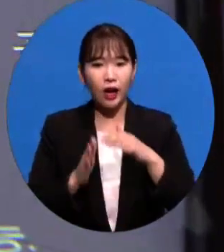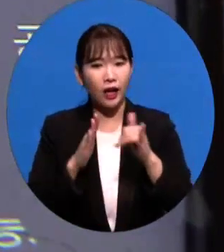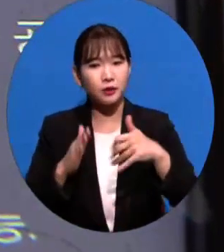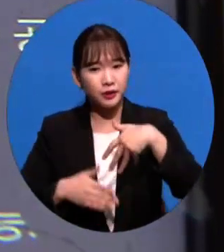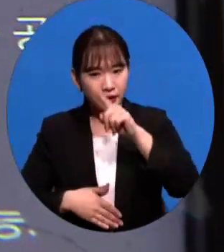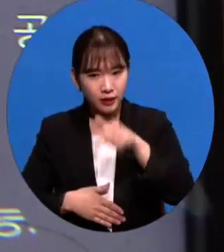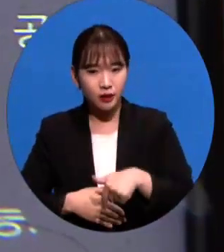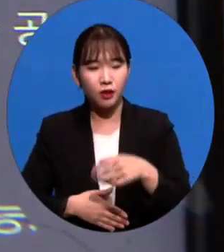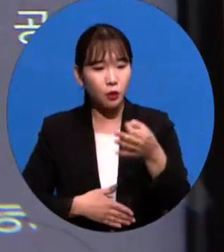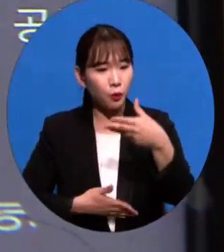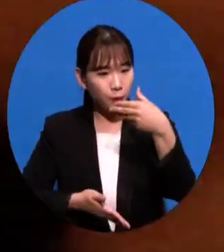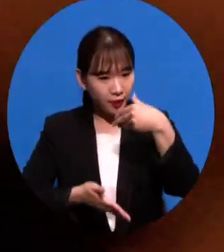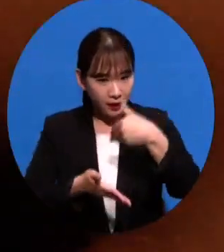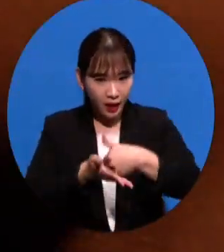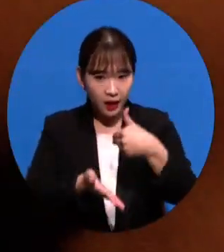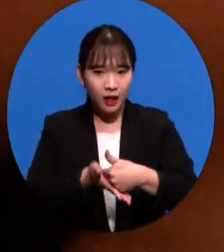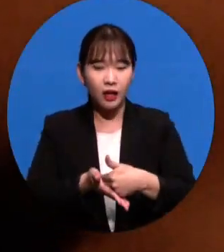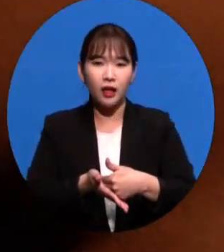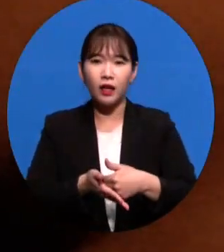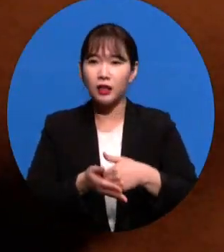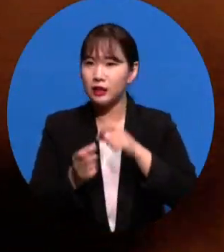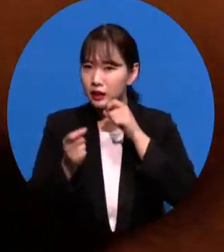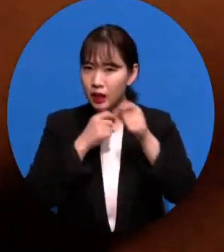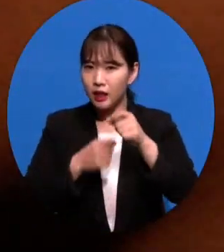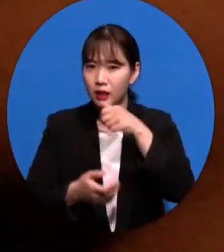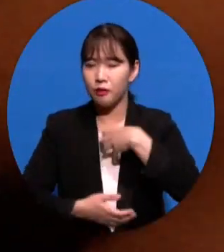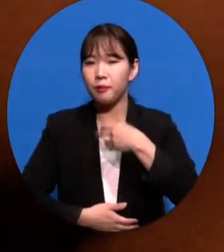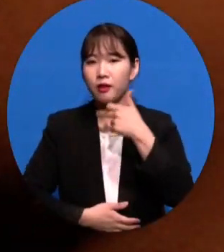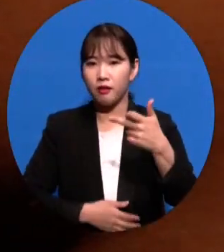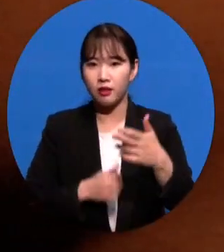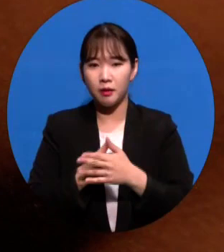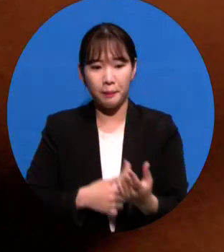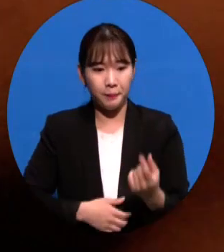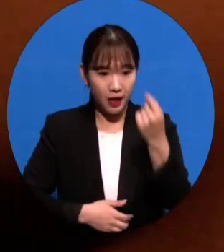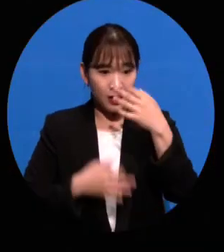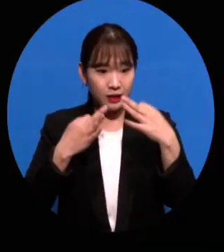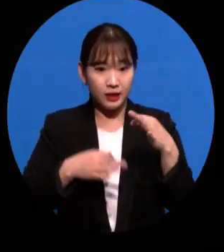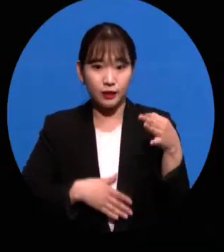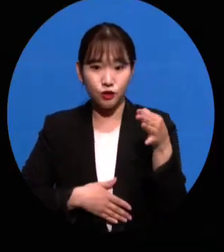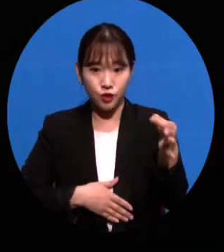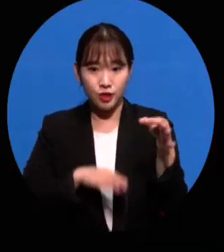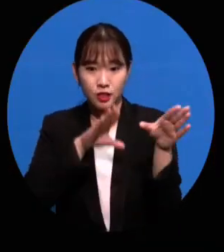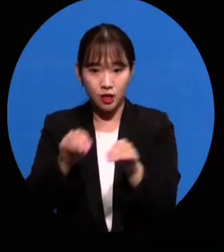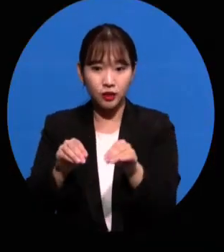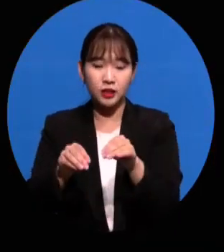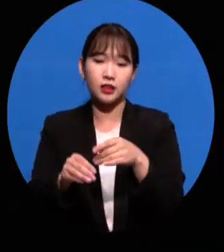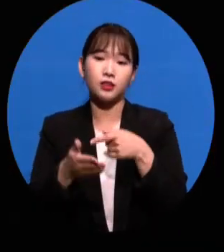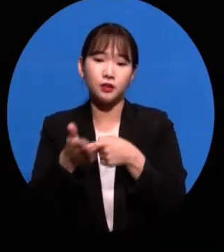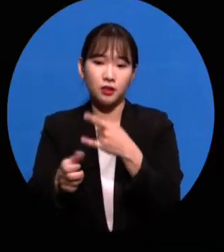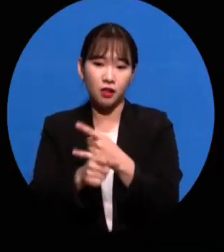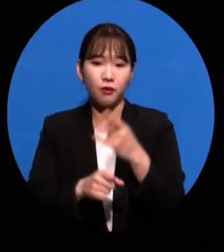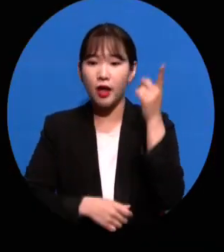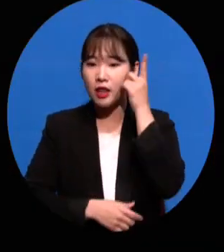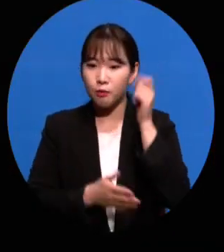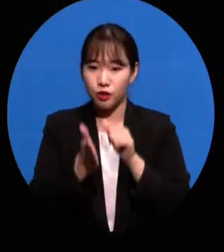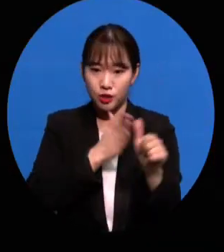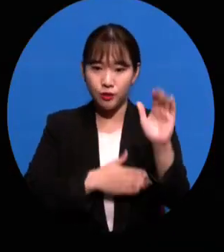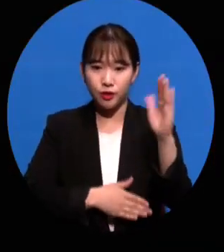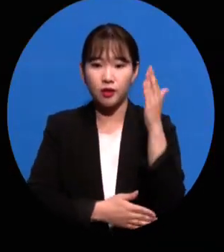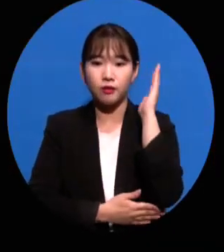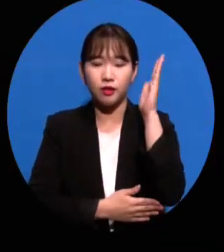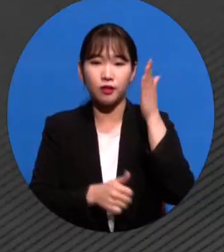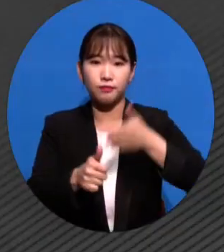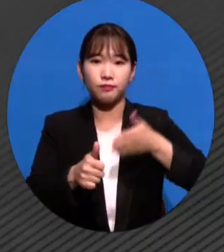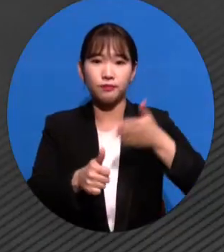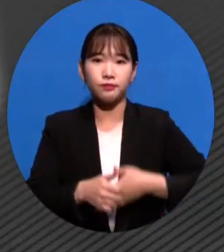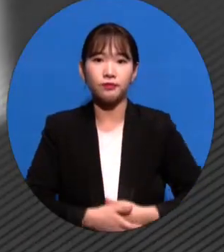돈을 요구하면 금융범죄의 가능성이 높다며 신속히 은행에 지급정지를 요청하고 휴대폰을 포맷해야 한다고